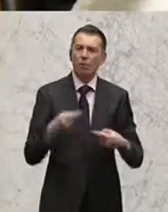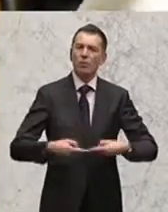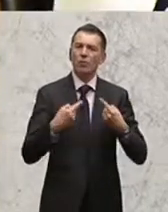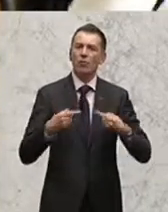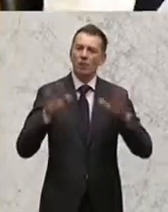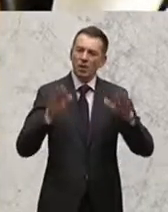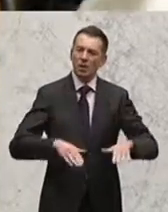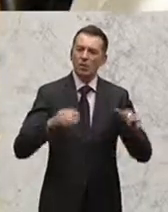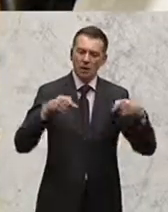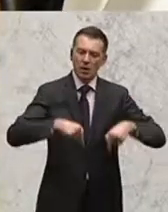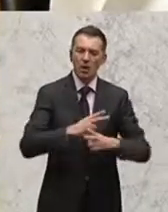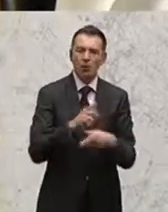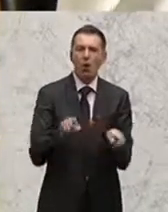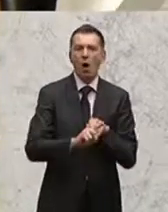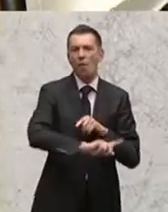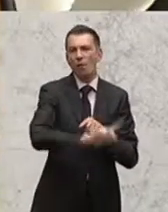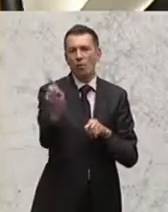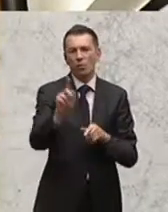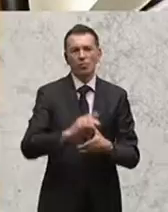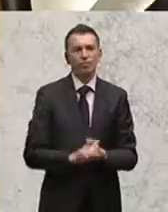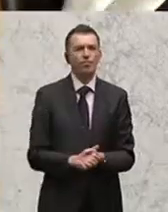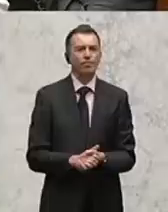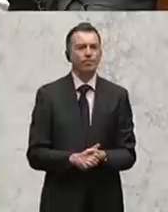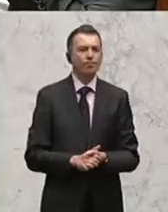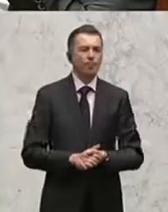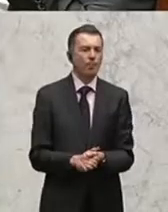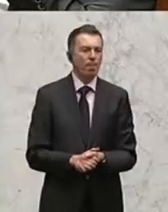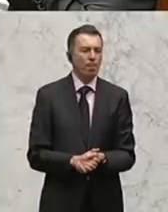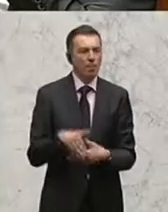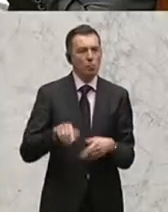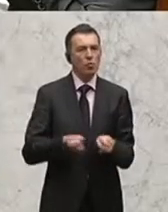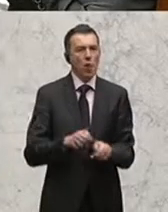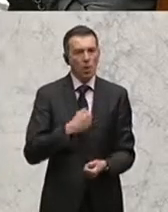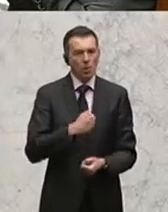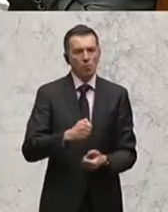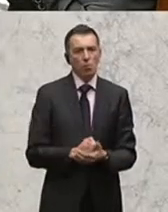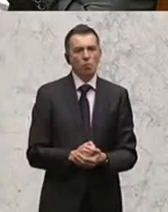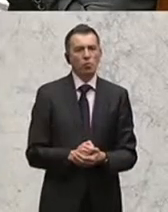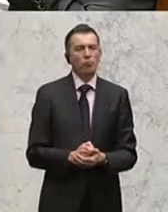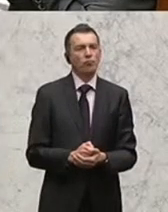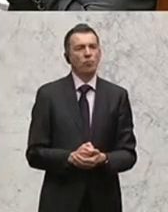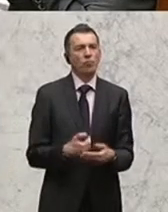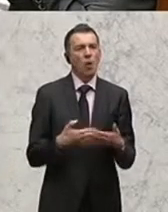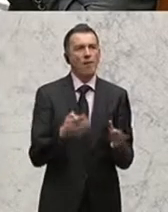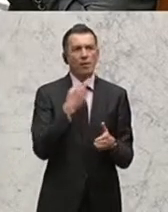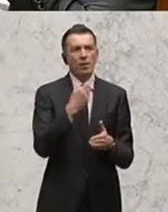Islamisten gehören hier in Österreich auch verboten. Und da müssen wir auch den Mut dazu haben, deutlich Stellung zu beziehen.